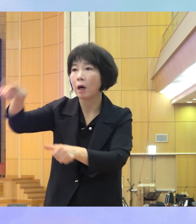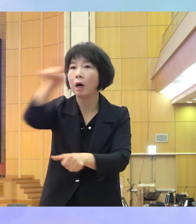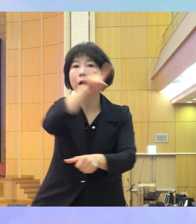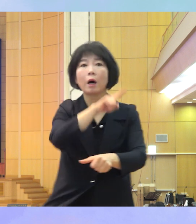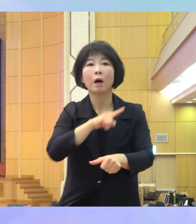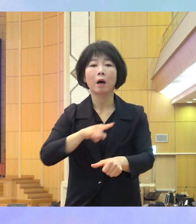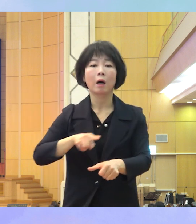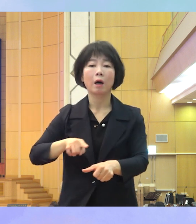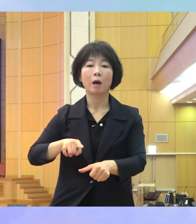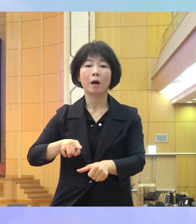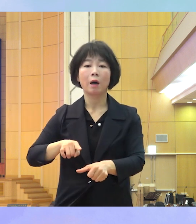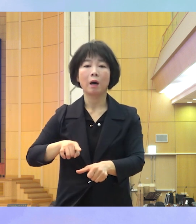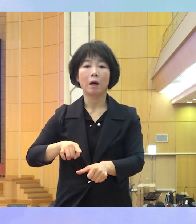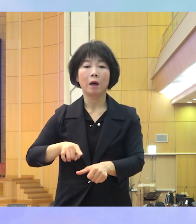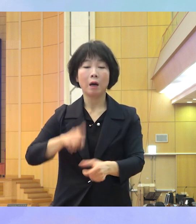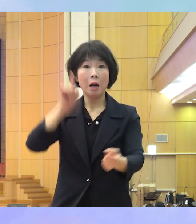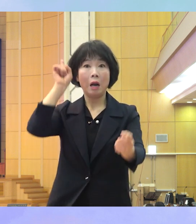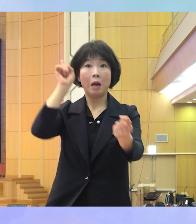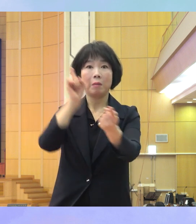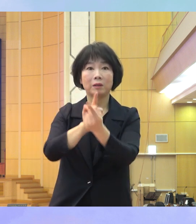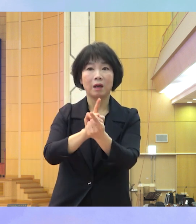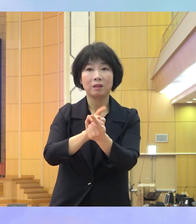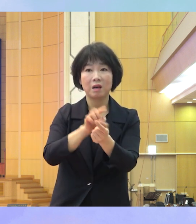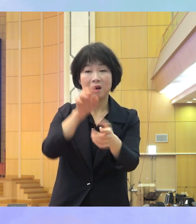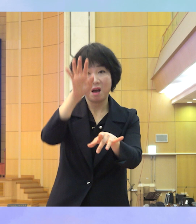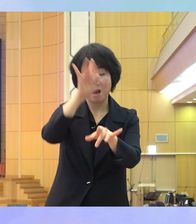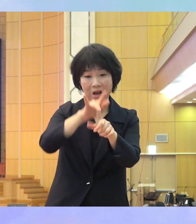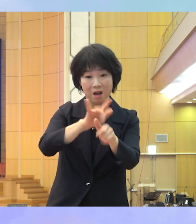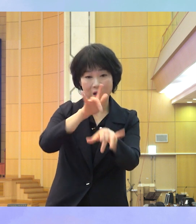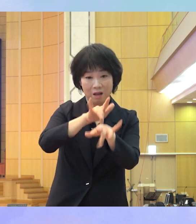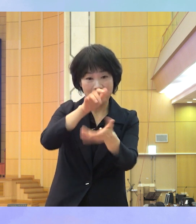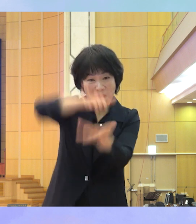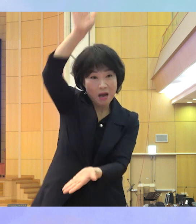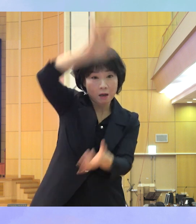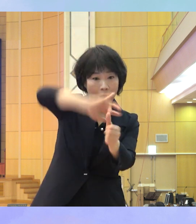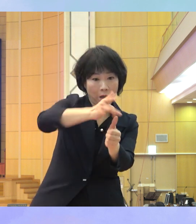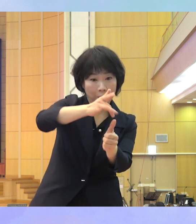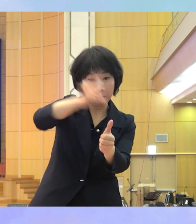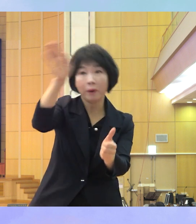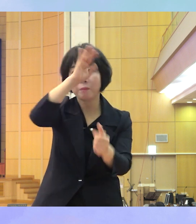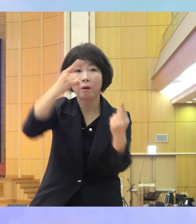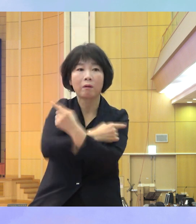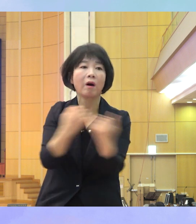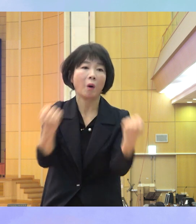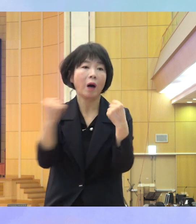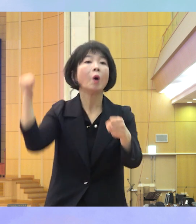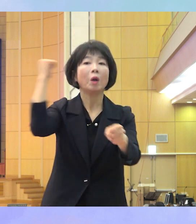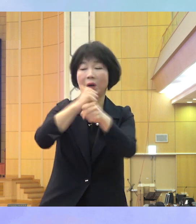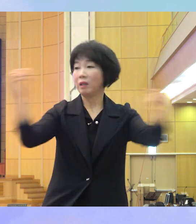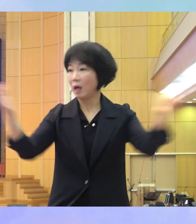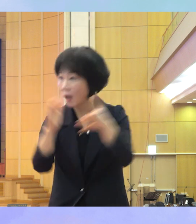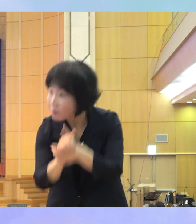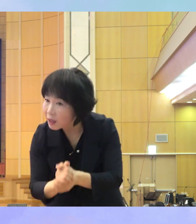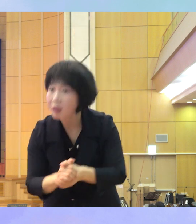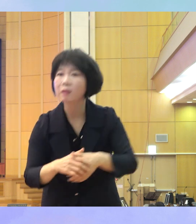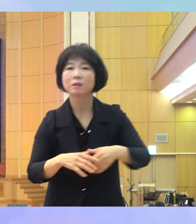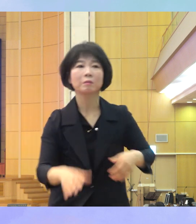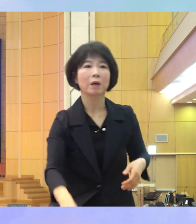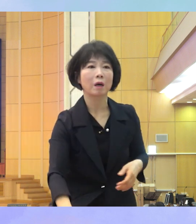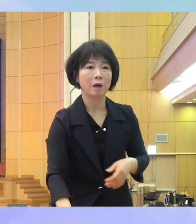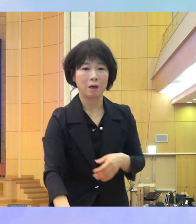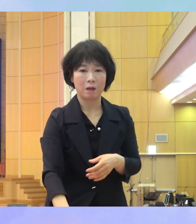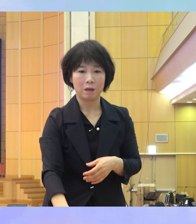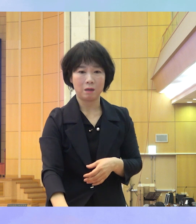다 얻었더라. 할렐루야. 목사님 만나서 기도받으면 좋지만 목사님